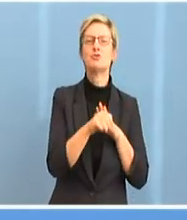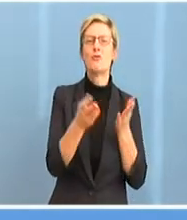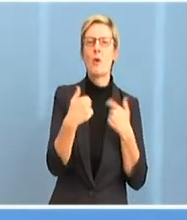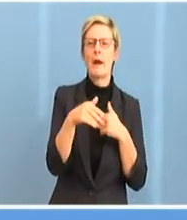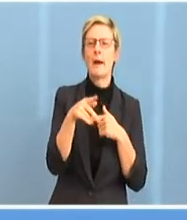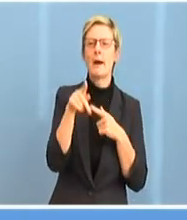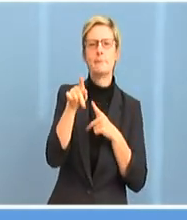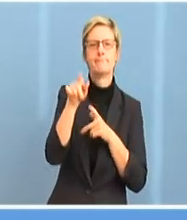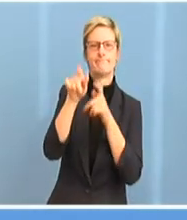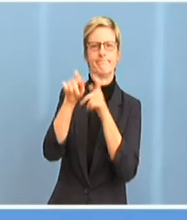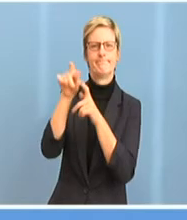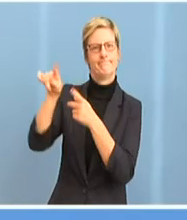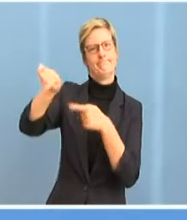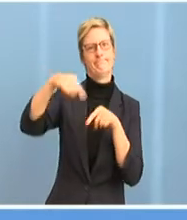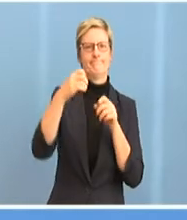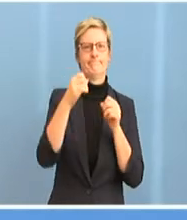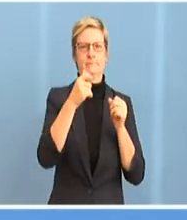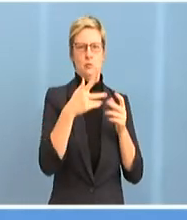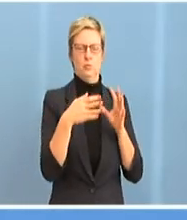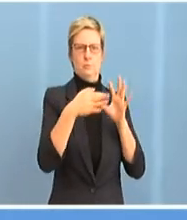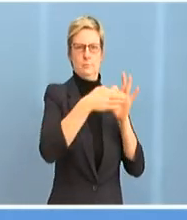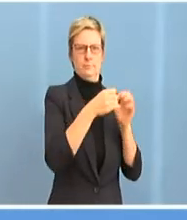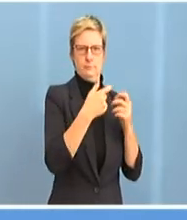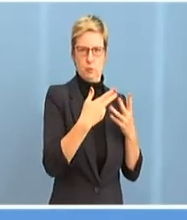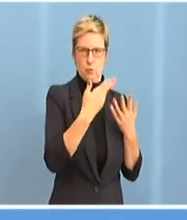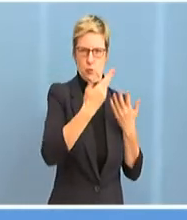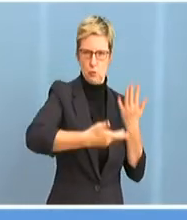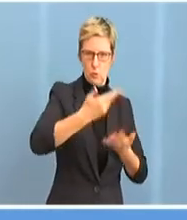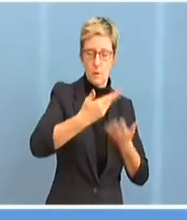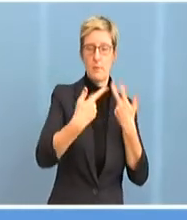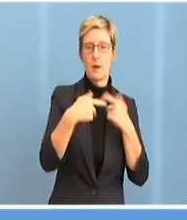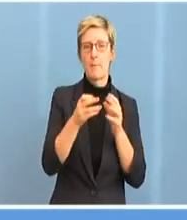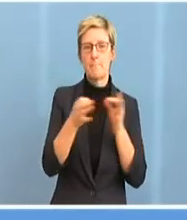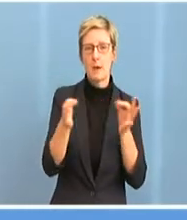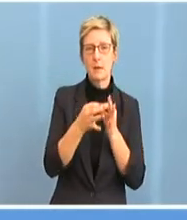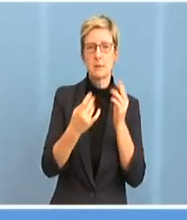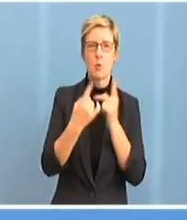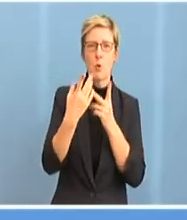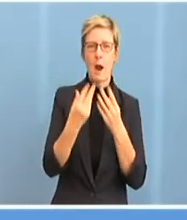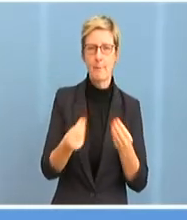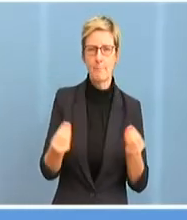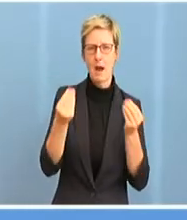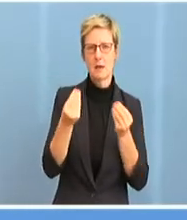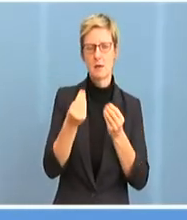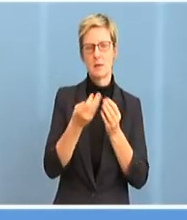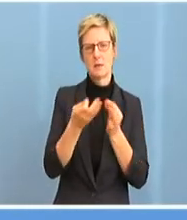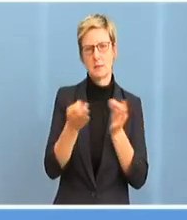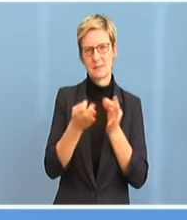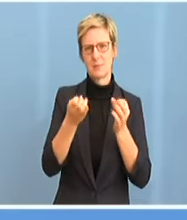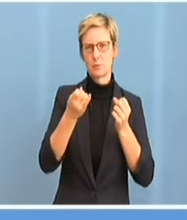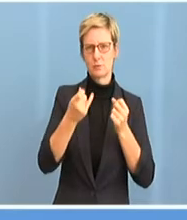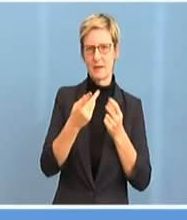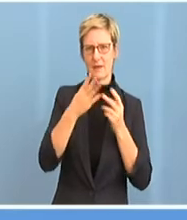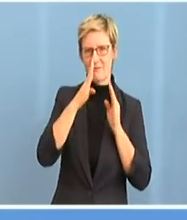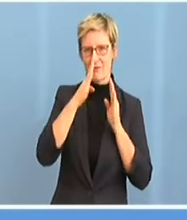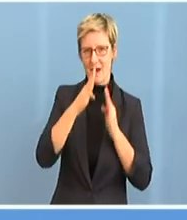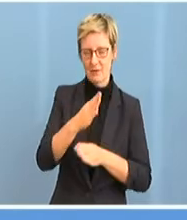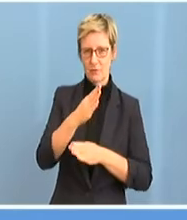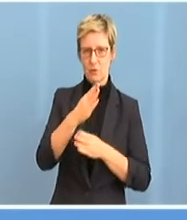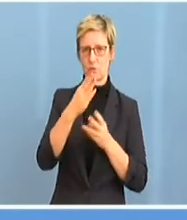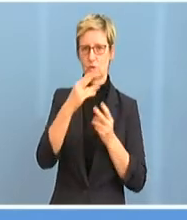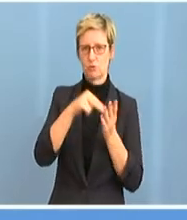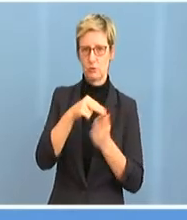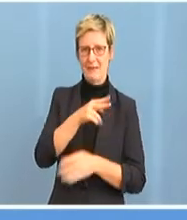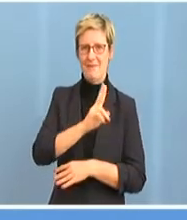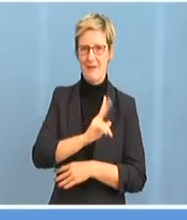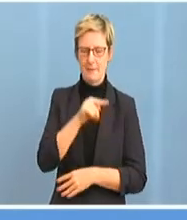und sämtlichen Verwaltungsmaßnahmen, sämtliche hoheitlichen Maßnahmen, die getroffen werden, liegen in der Verantwortung der jeweiligen Behörde. Das